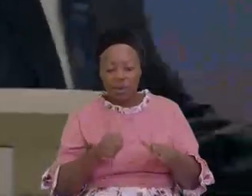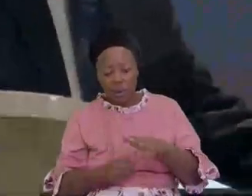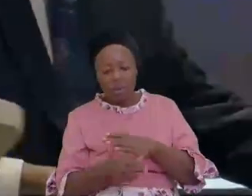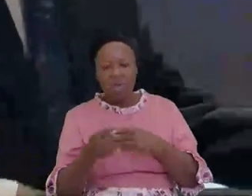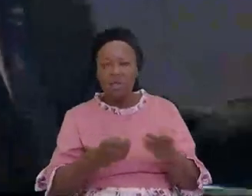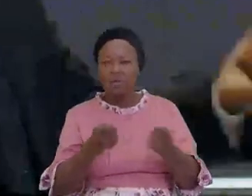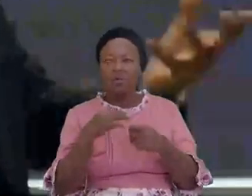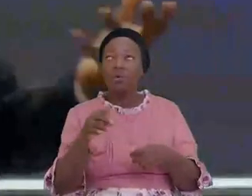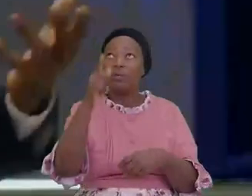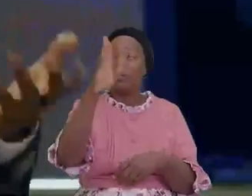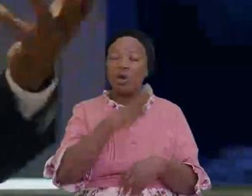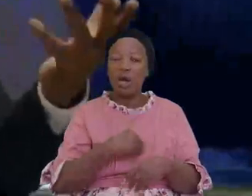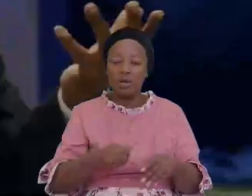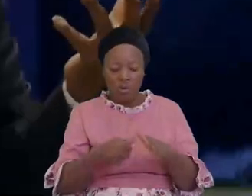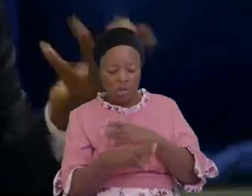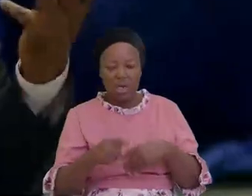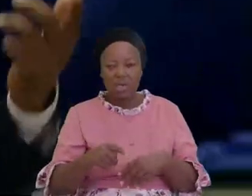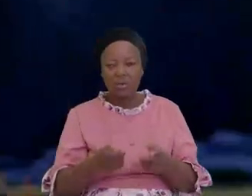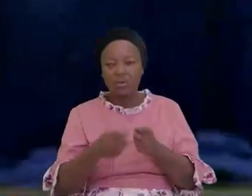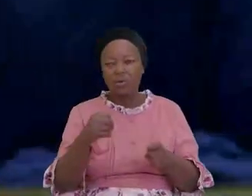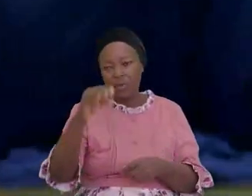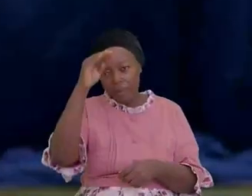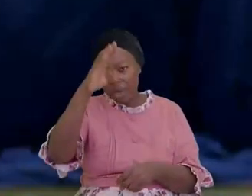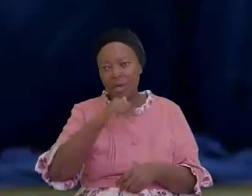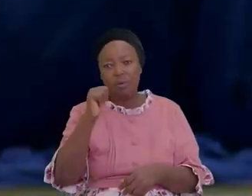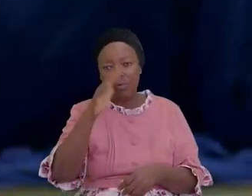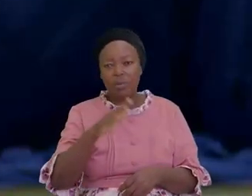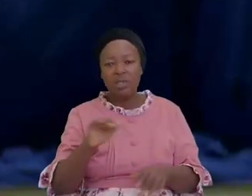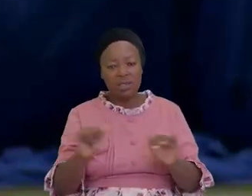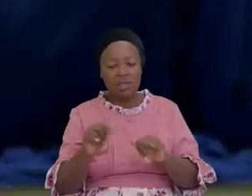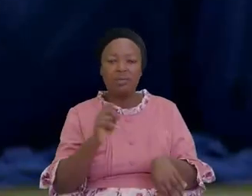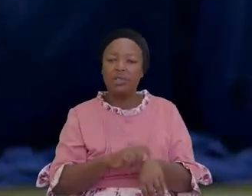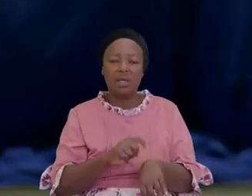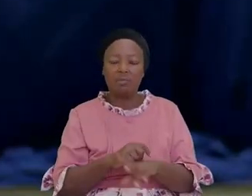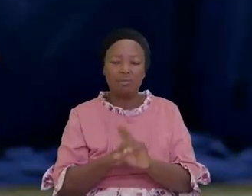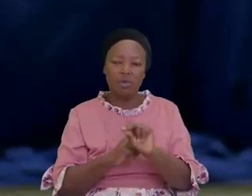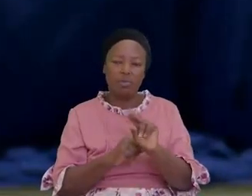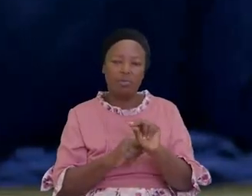le contrôle de Dieu et sous le contrôle d'un homme, d'une femme, au même moment.